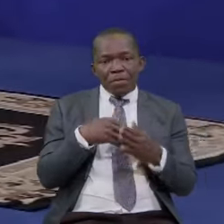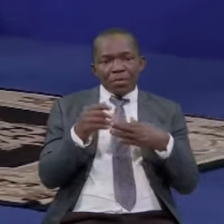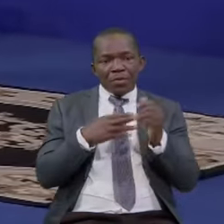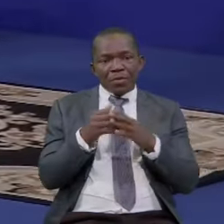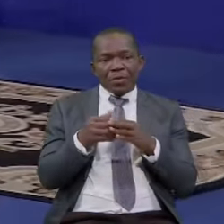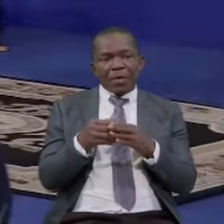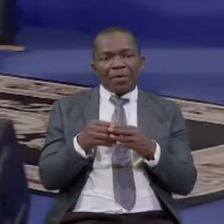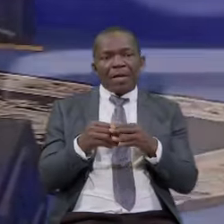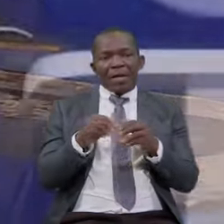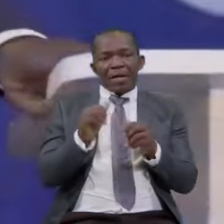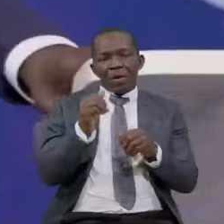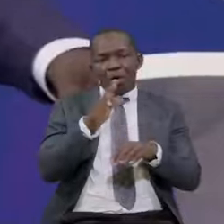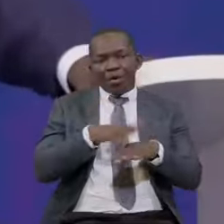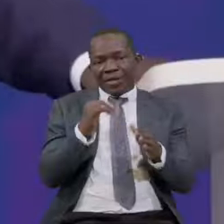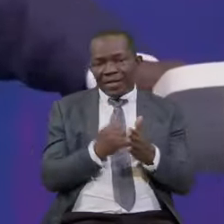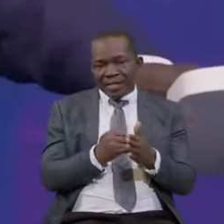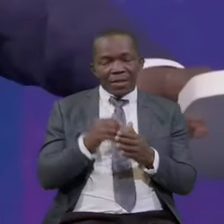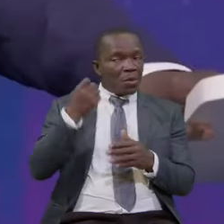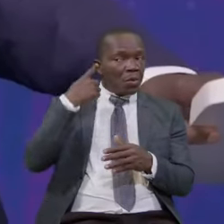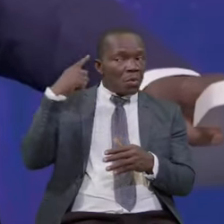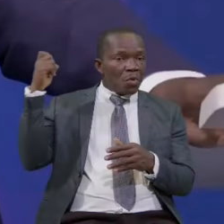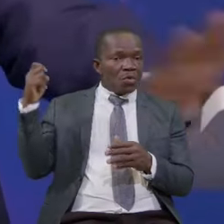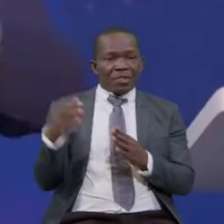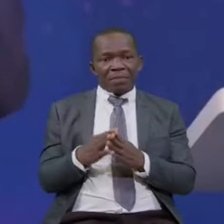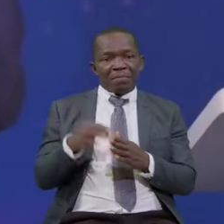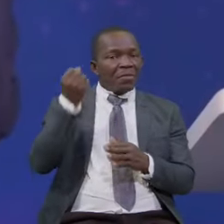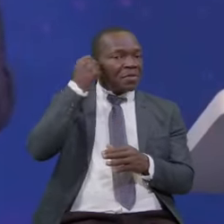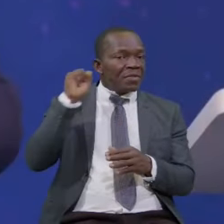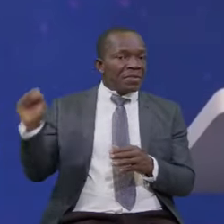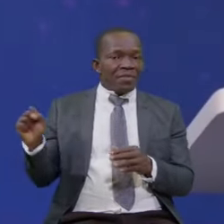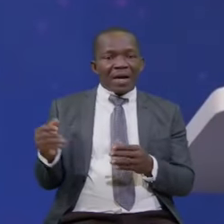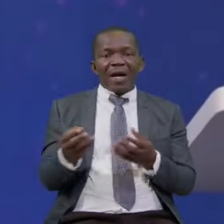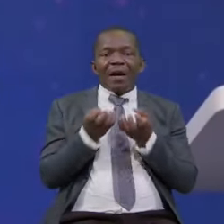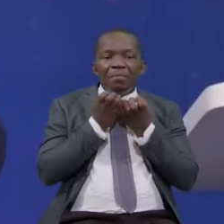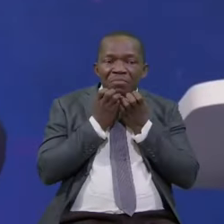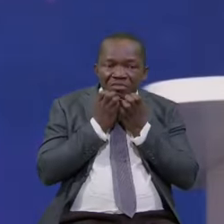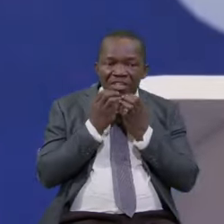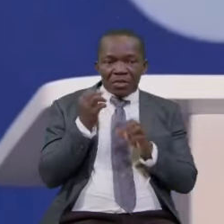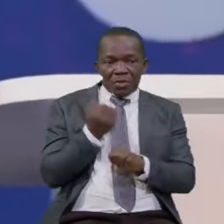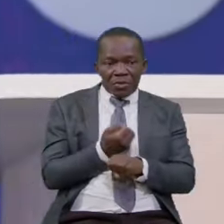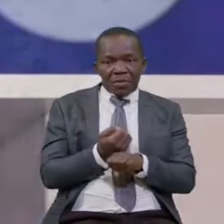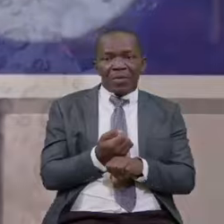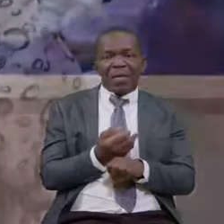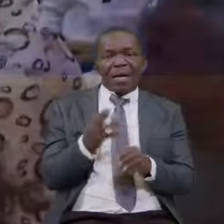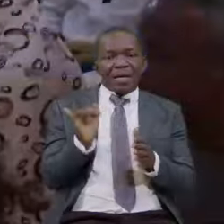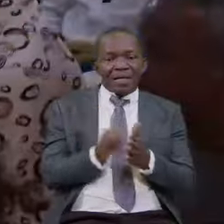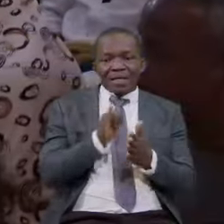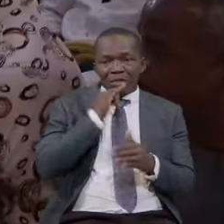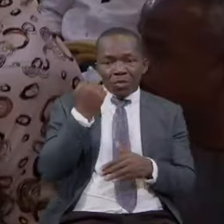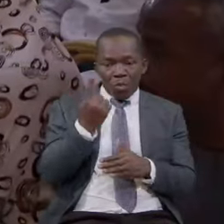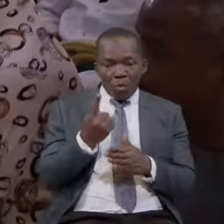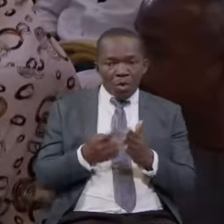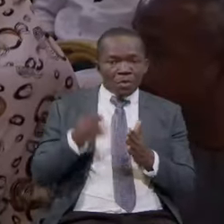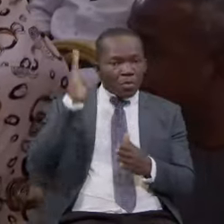qui bâtissent avec du bois du foin et du chaume qui seront brûlés il il le faisait sans la grâce mais nous